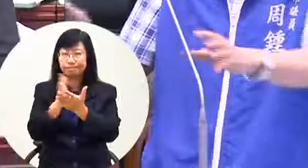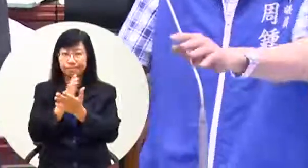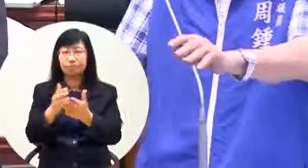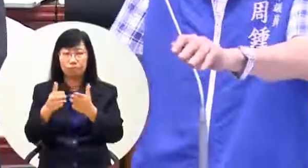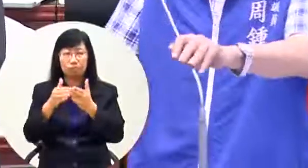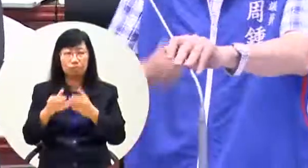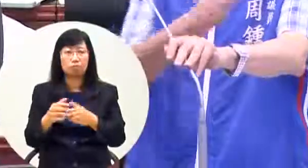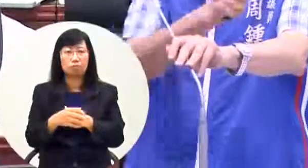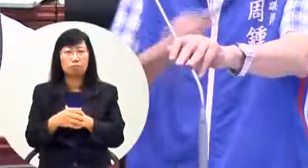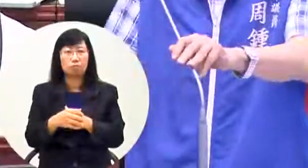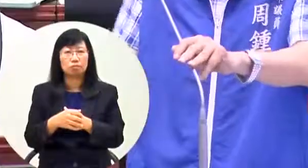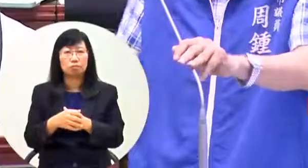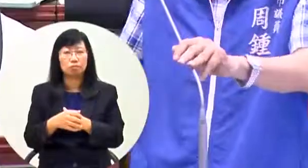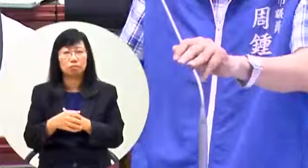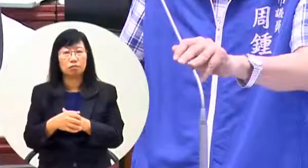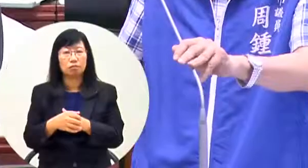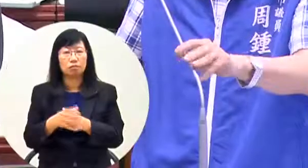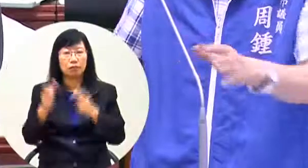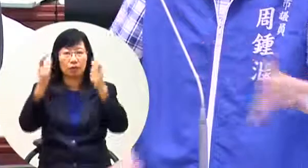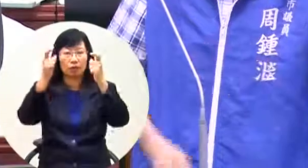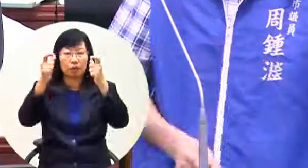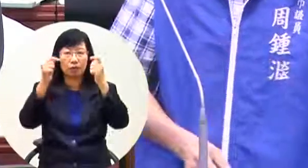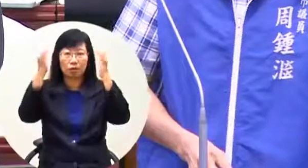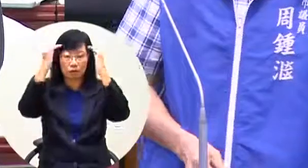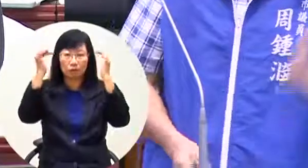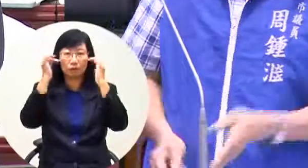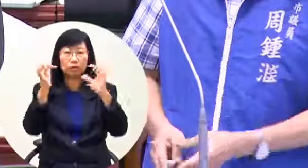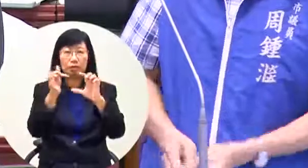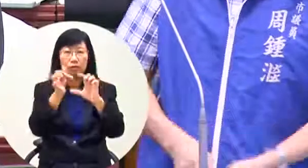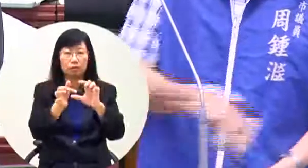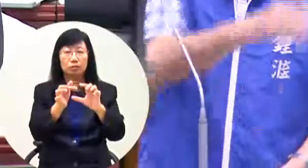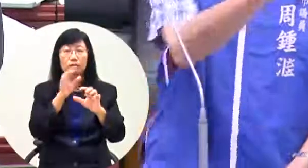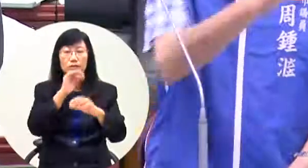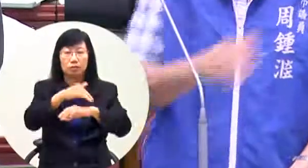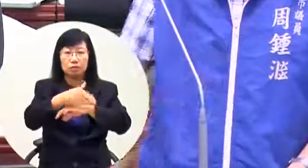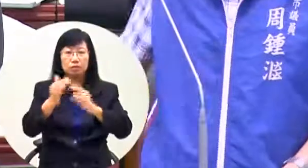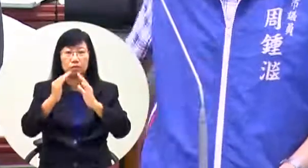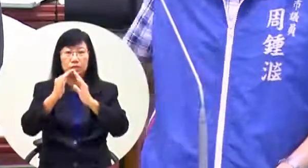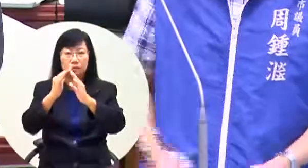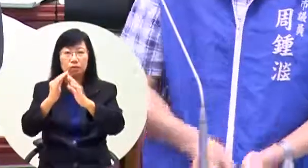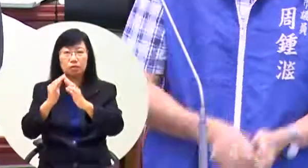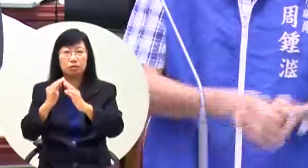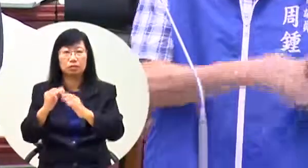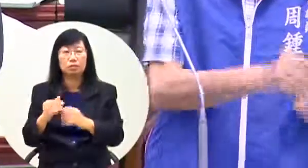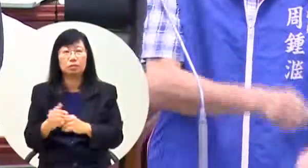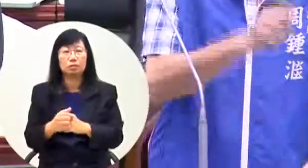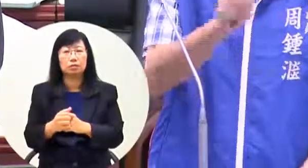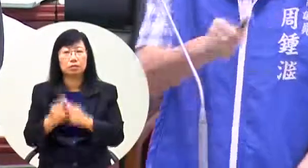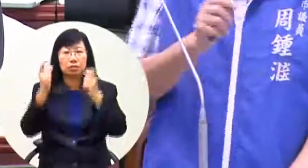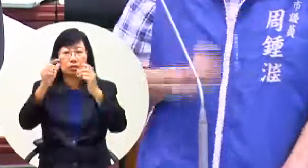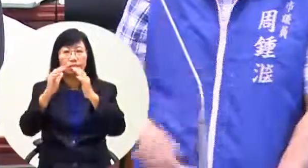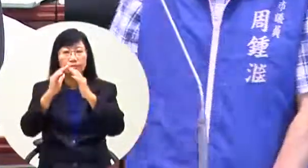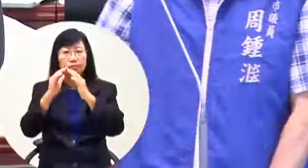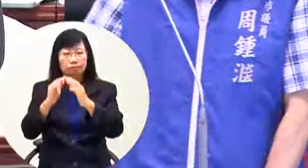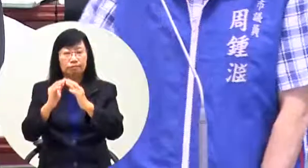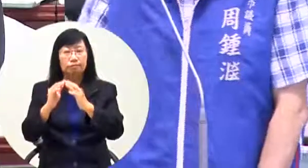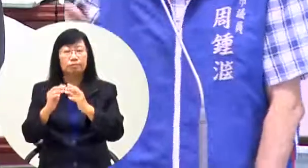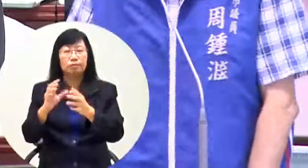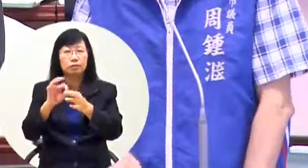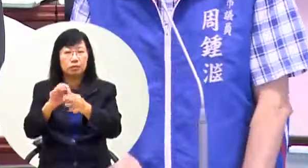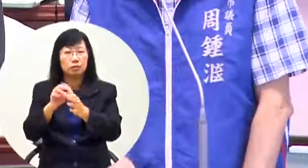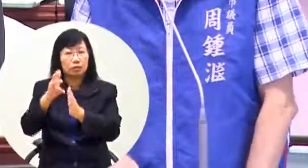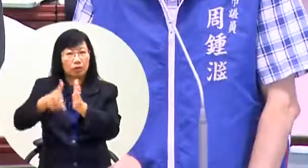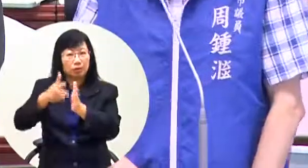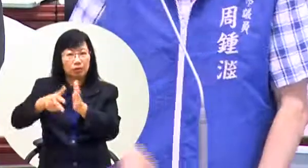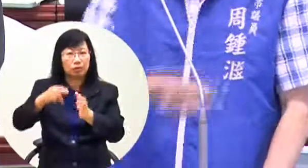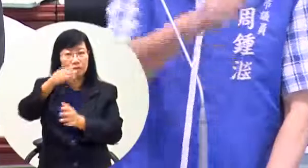高雄南子区刚好是县市的，我们高雄市除了纵贯铁路分隔东西的这些感